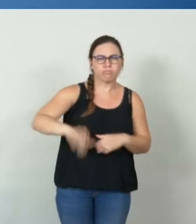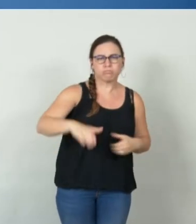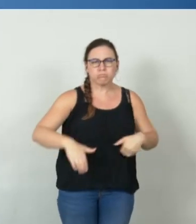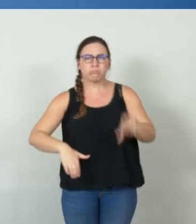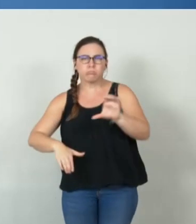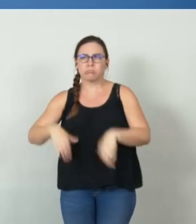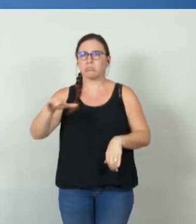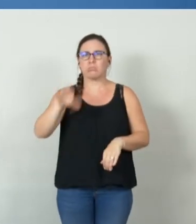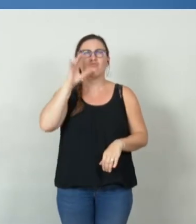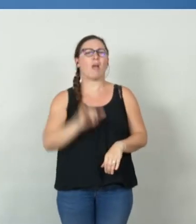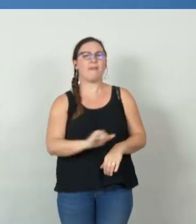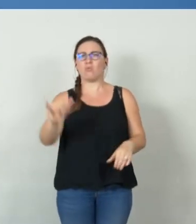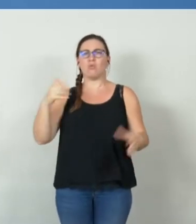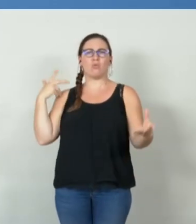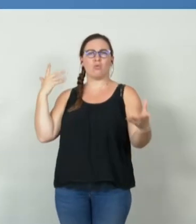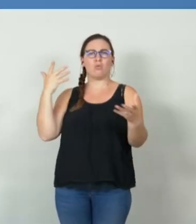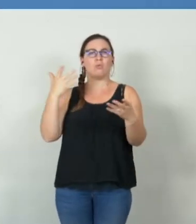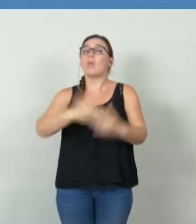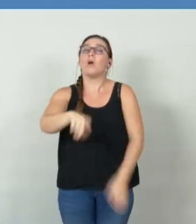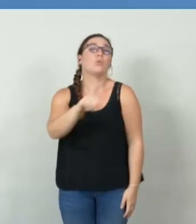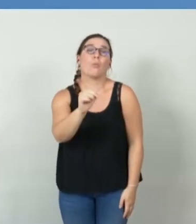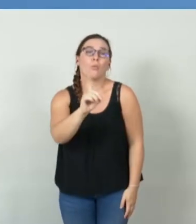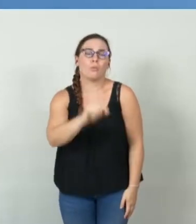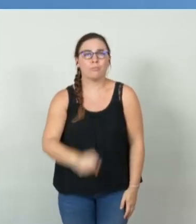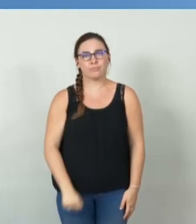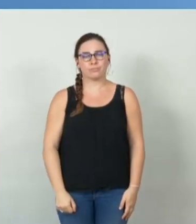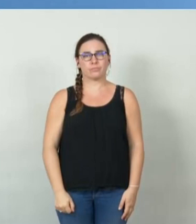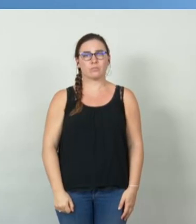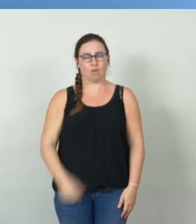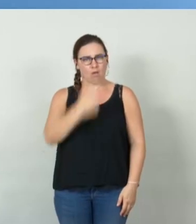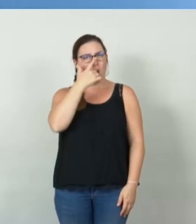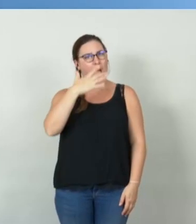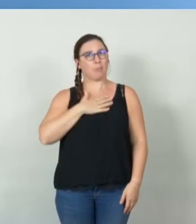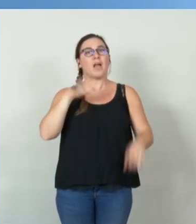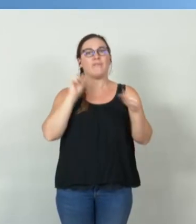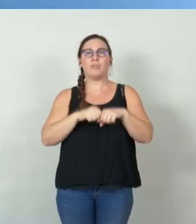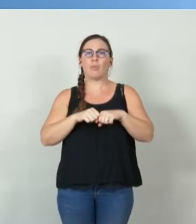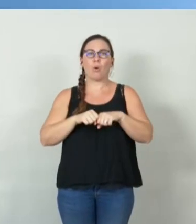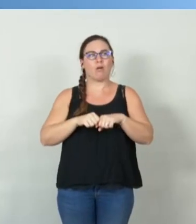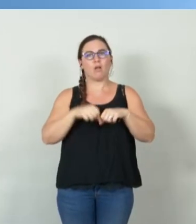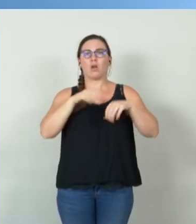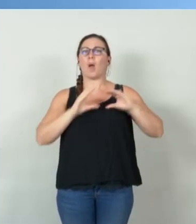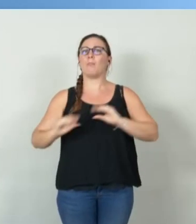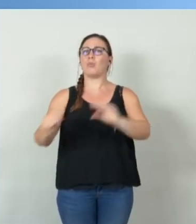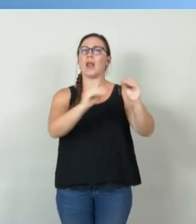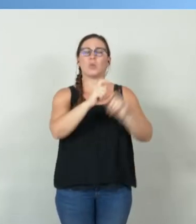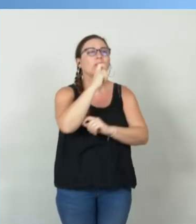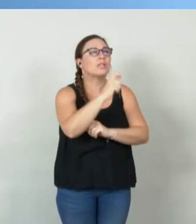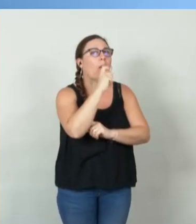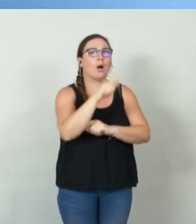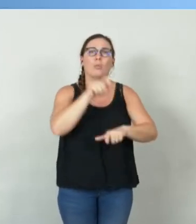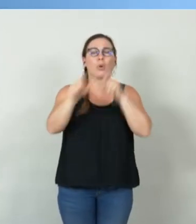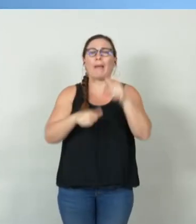historiques que nenni je pense qu'on devrait faire un micro-trottoir avec deux questions simples pour les badauds de